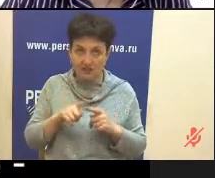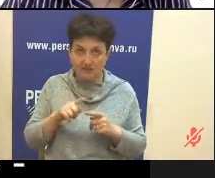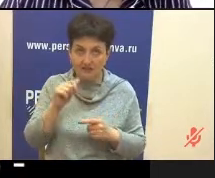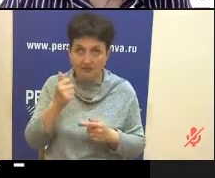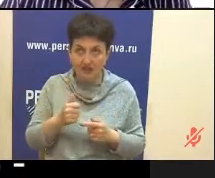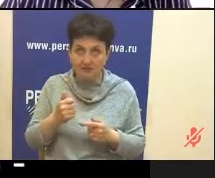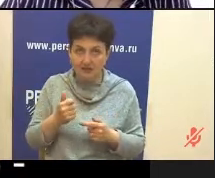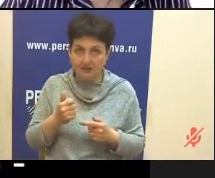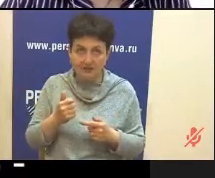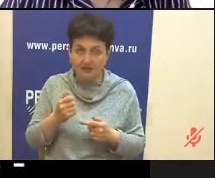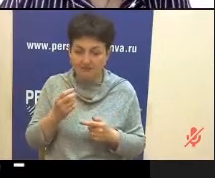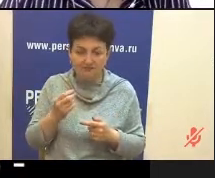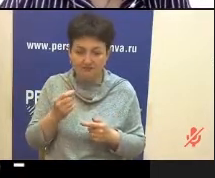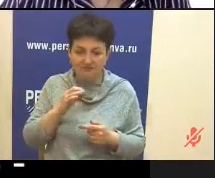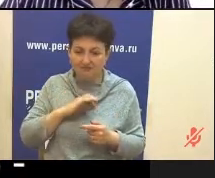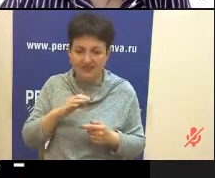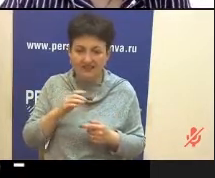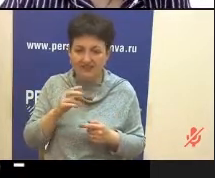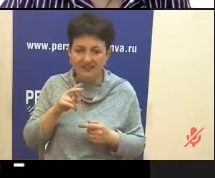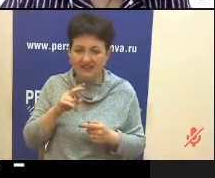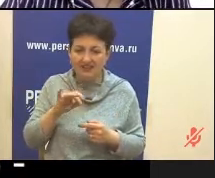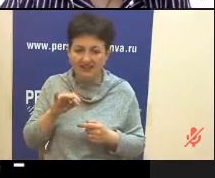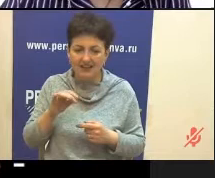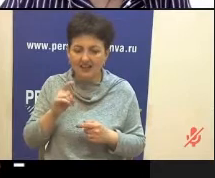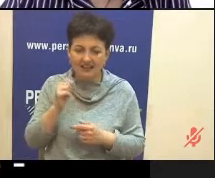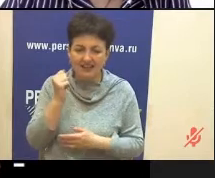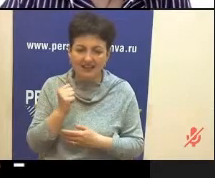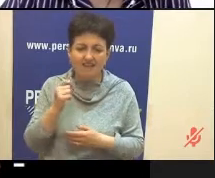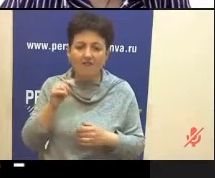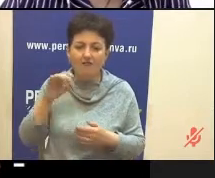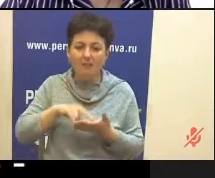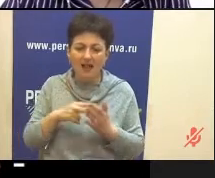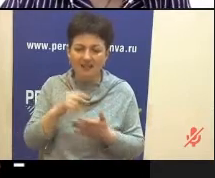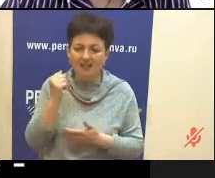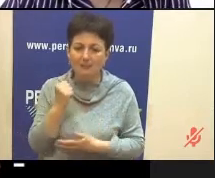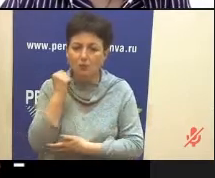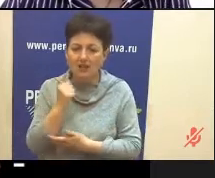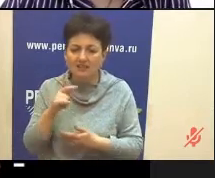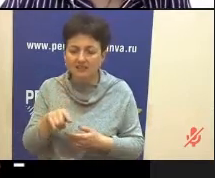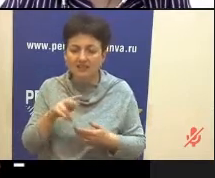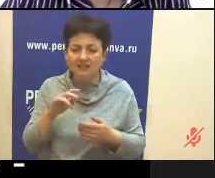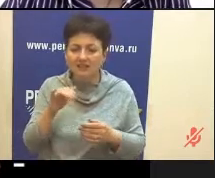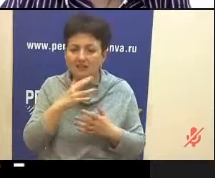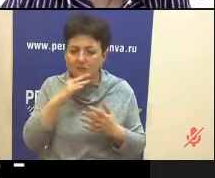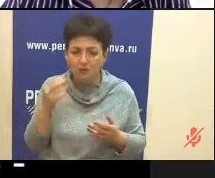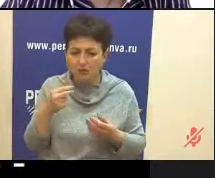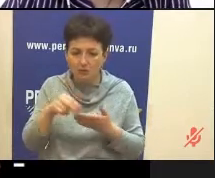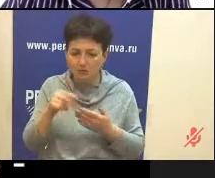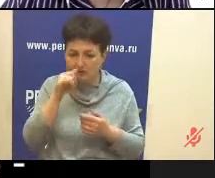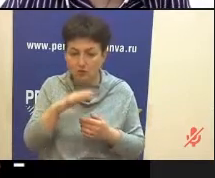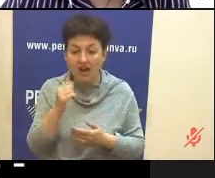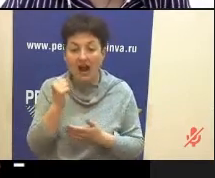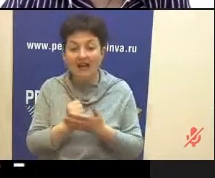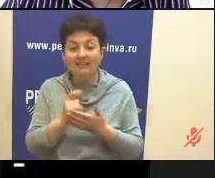деньги – это самый как раз неликвидный ресурс в плане репутации, потому что многого на этот ресурс